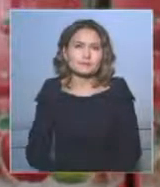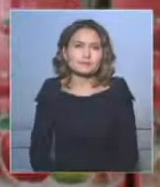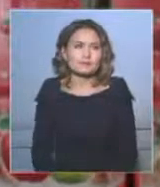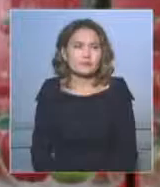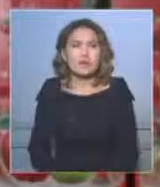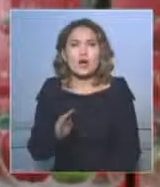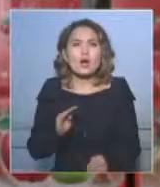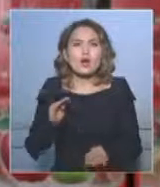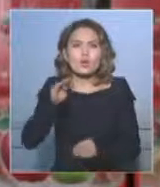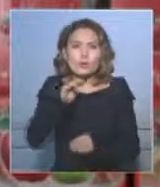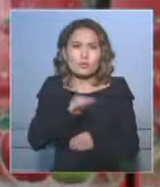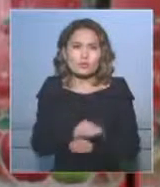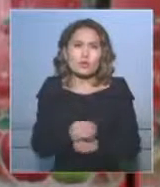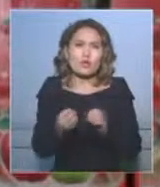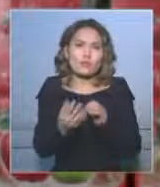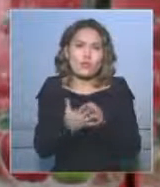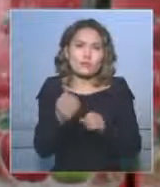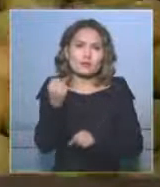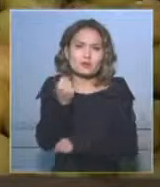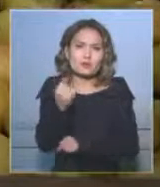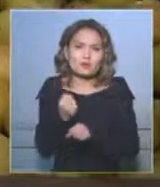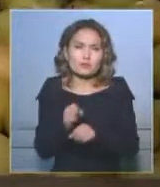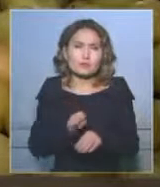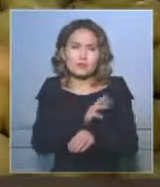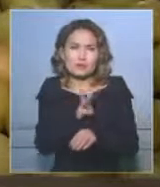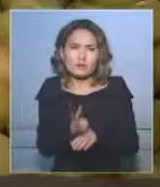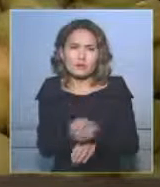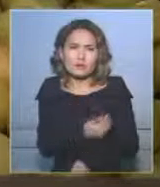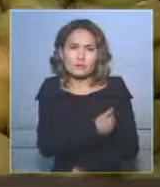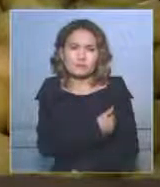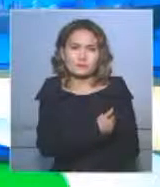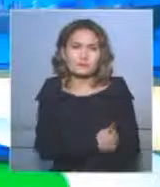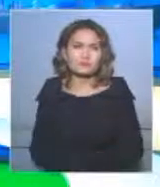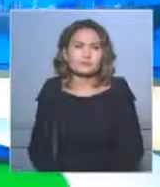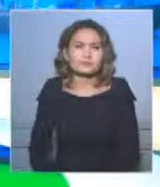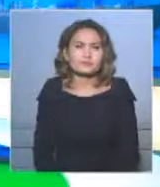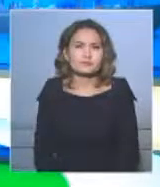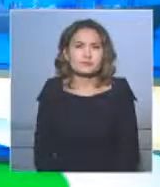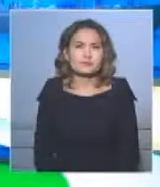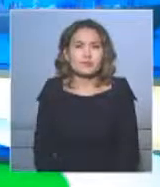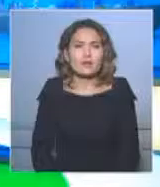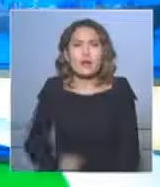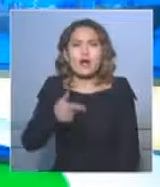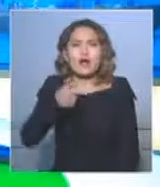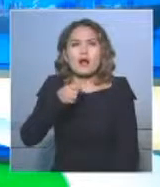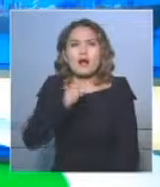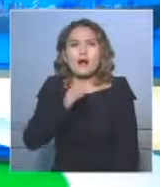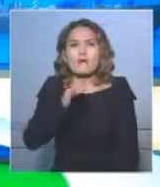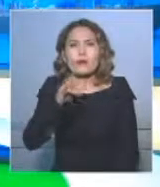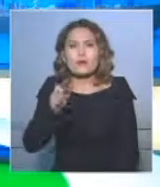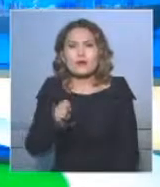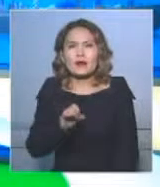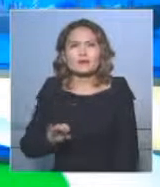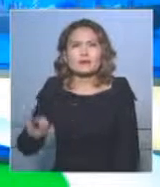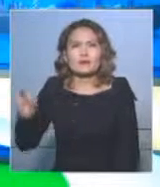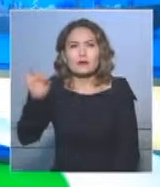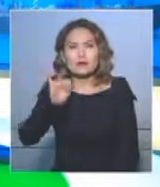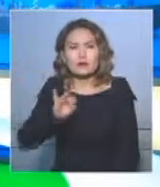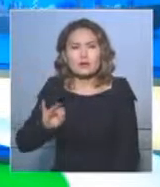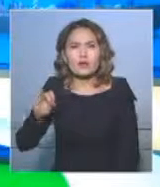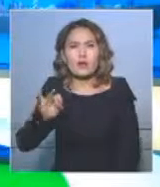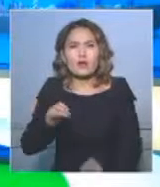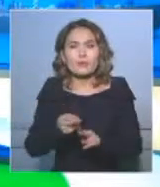Қосымса тағы да 10-15 адам жұмыспен қамтамасыз еткендей болар едік. Гавананың тарихи Марина